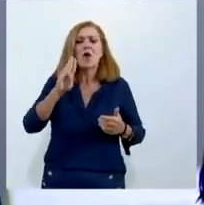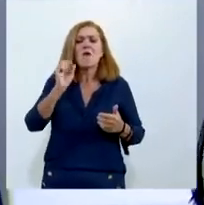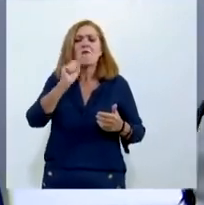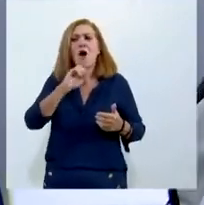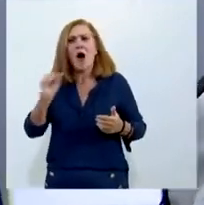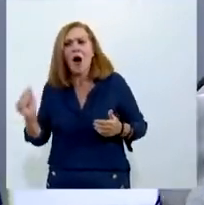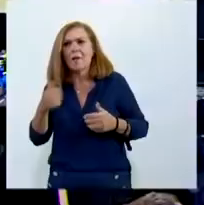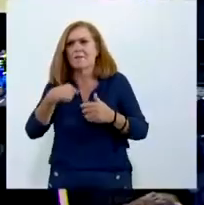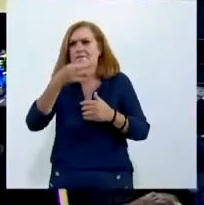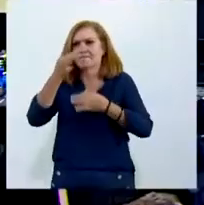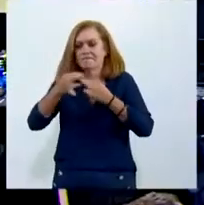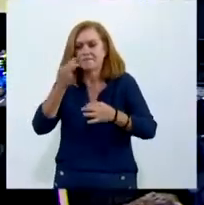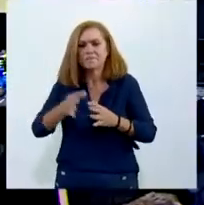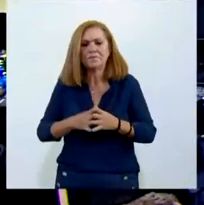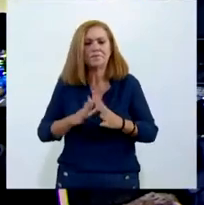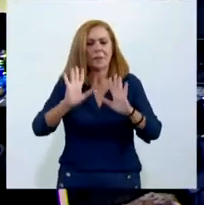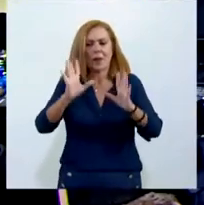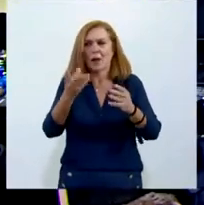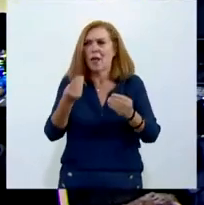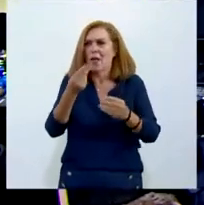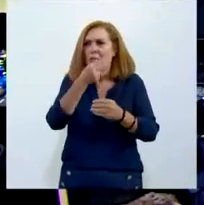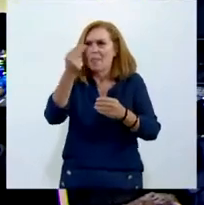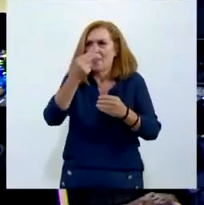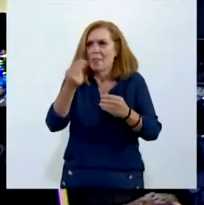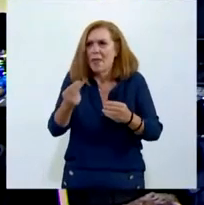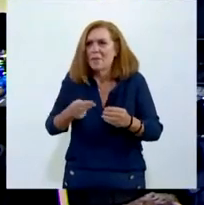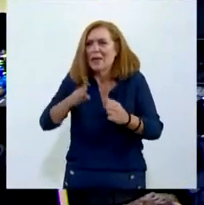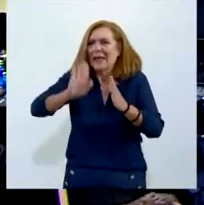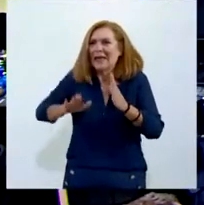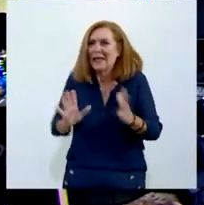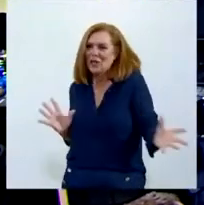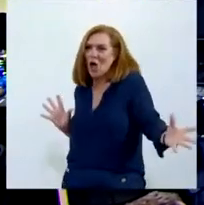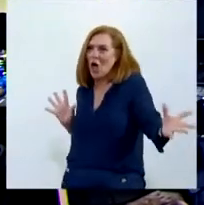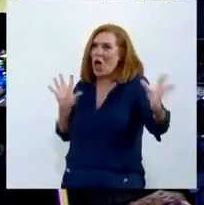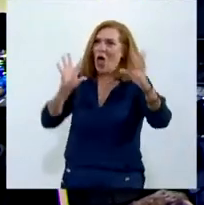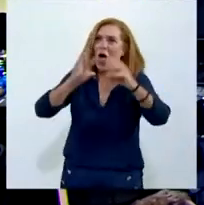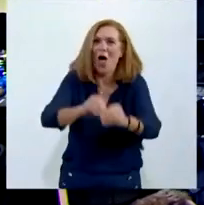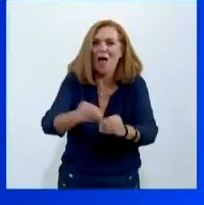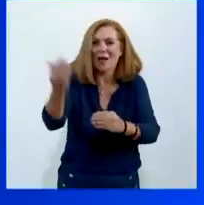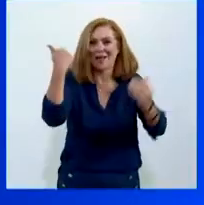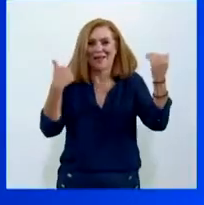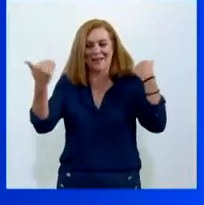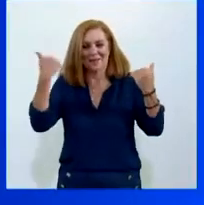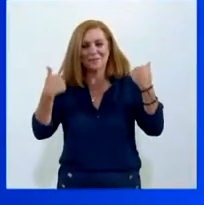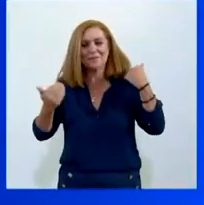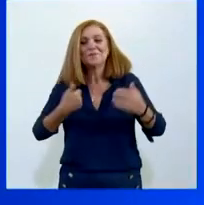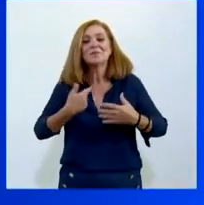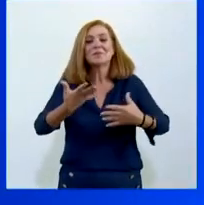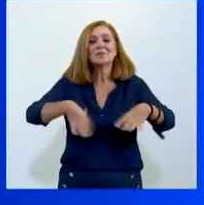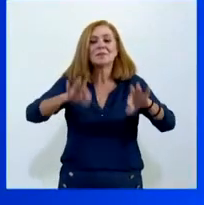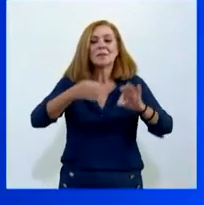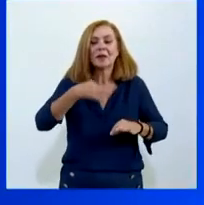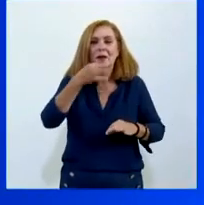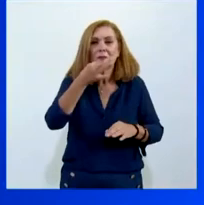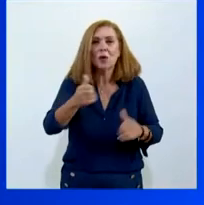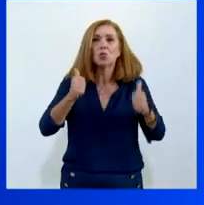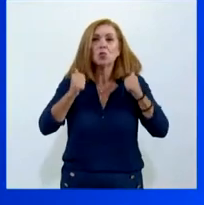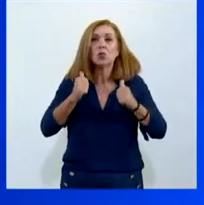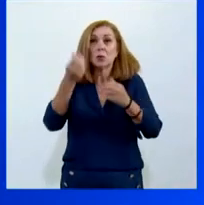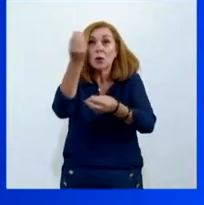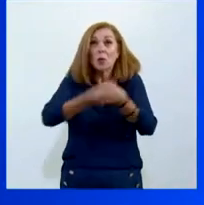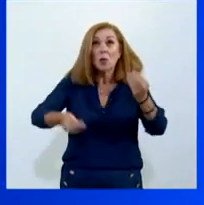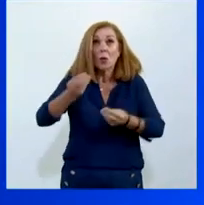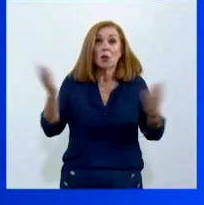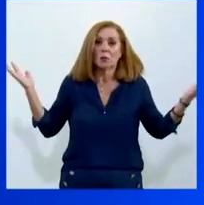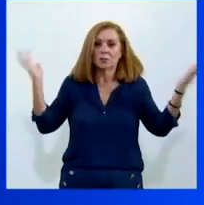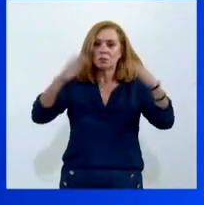Ευχαριστώ. Βάλατε όλα τα θέματα της Κρήτης στο τραπέζι. Καταρχάς, να ξεκινήσουμε το ζήτημα του υπερτουρισμού, το οποίο